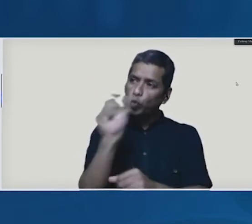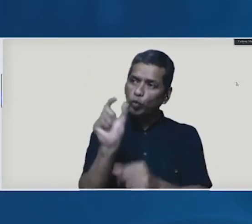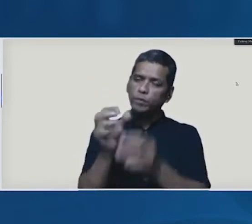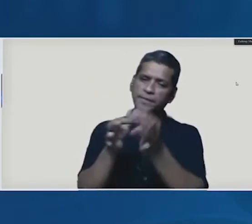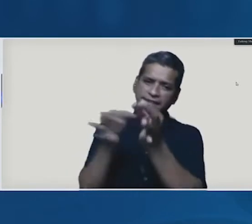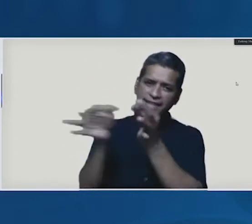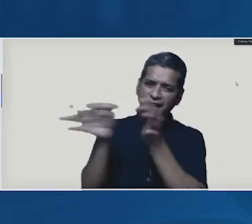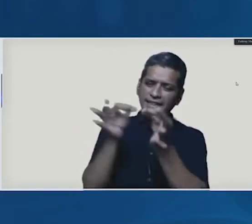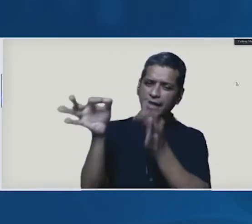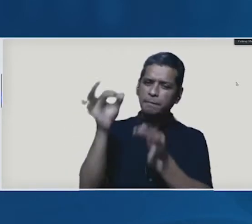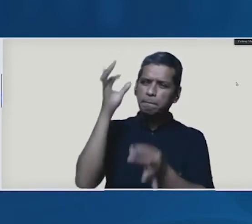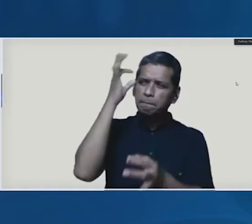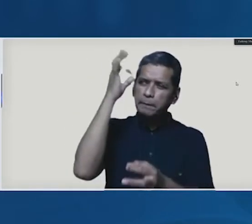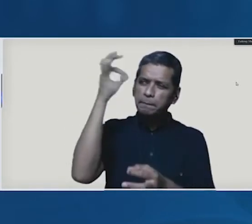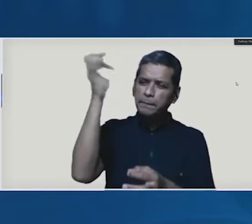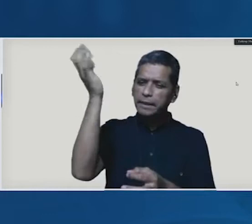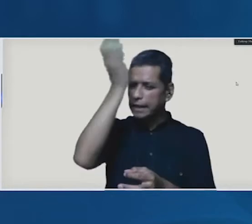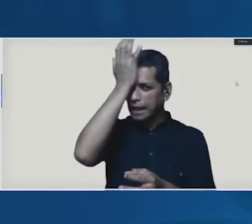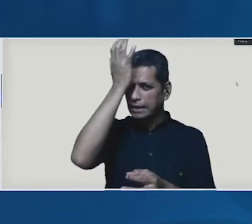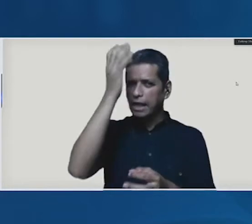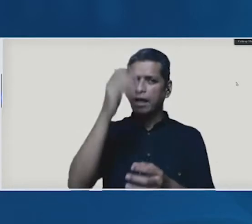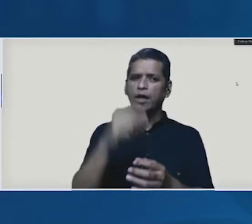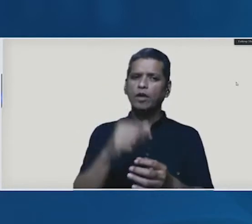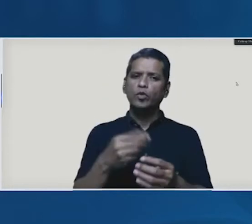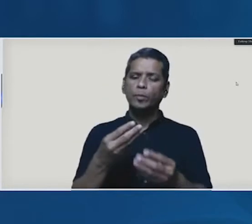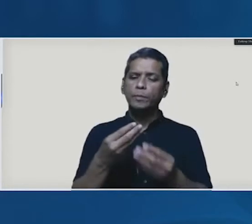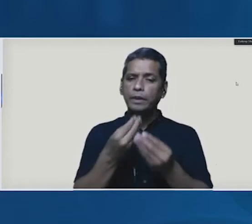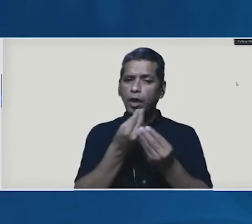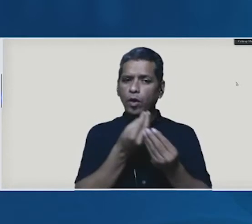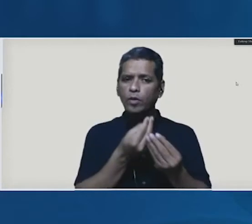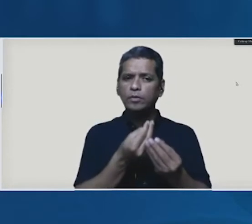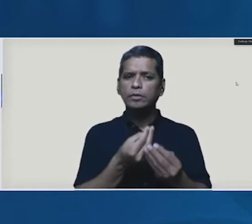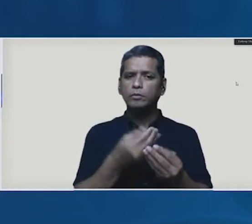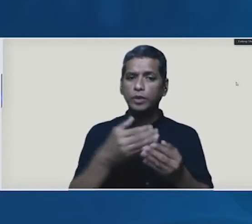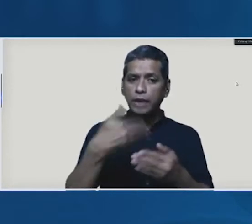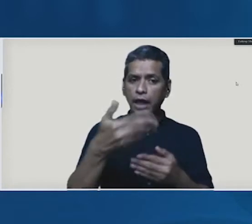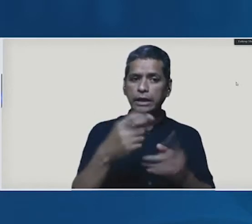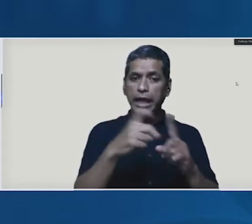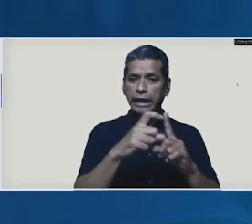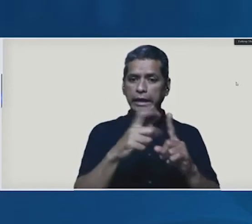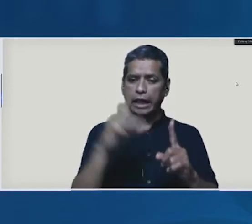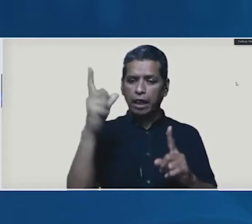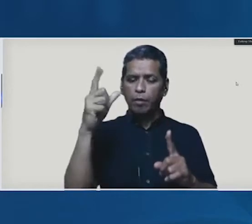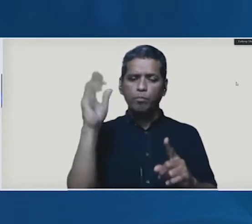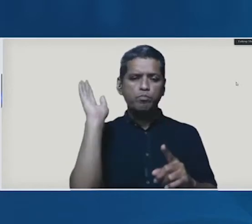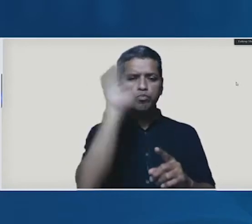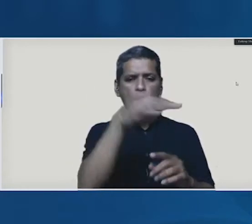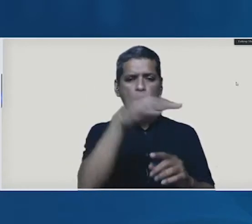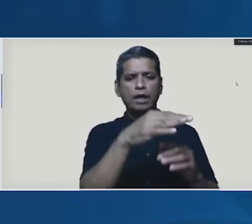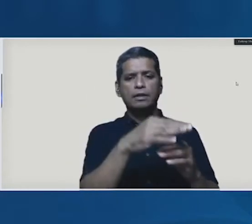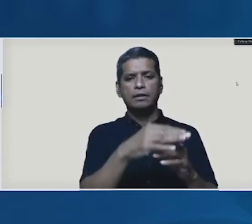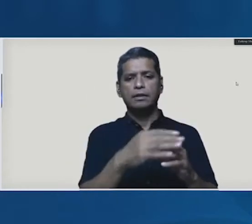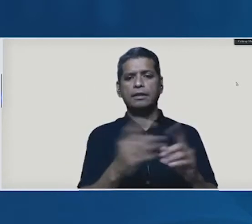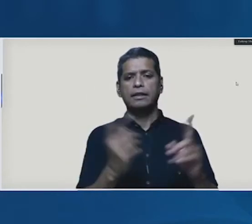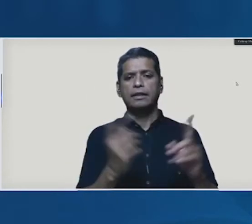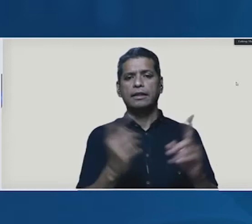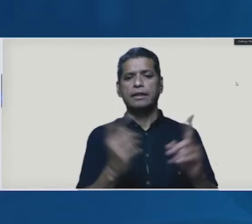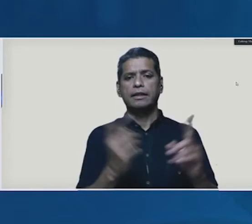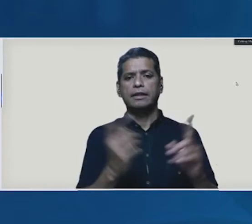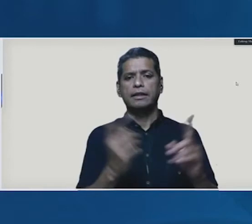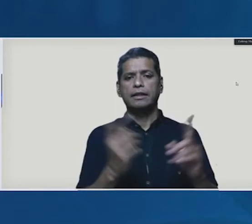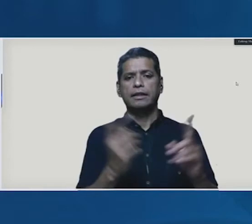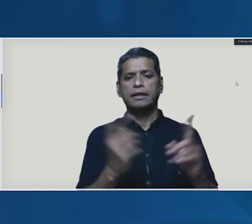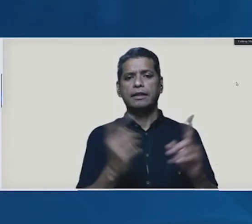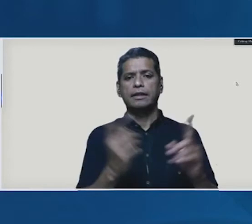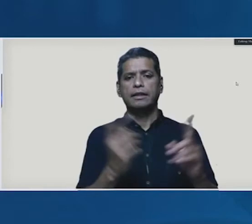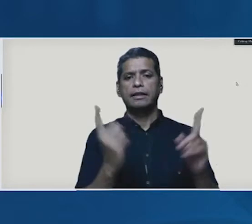dan memberitahukan itu kepada hanya Michael azarya teman-temannya dengan maksud supaya mereka memohon kasih